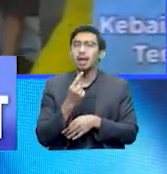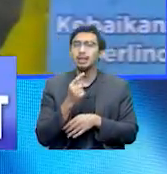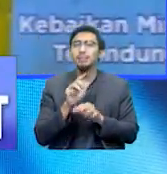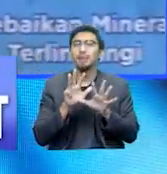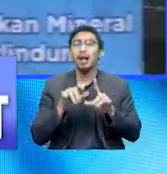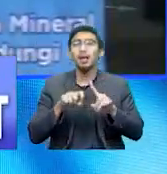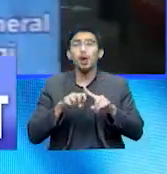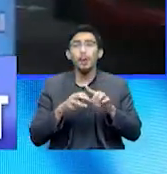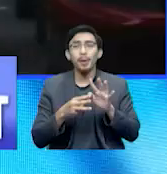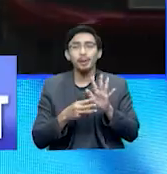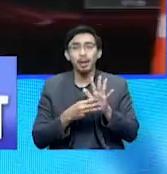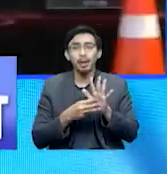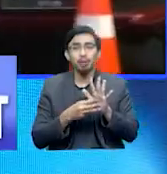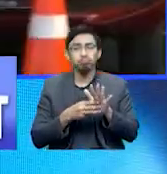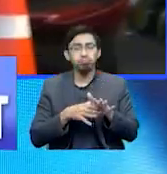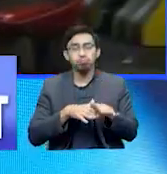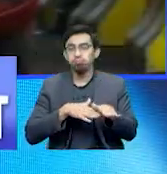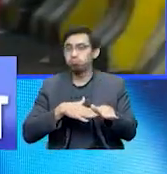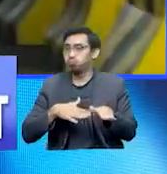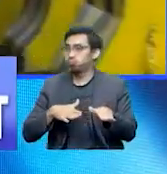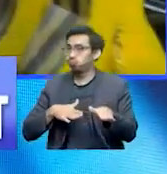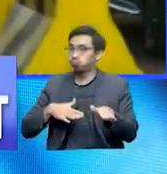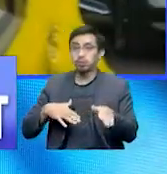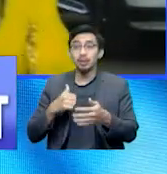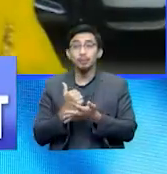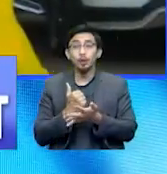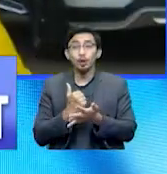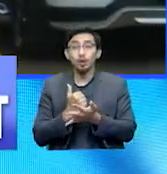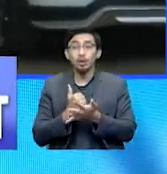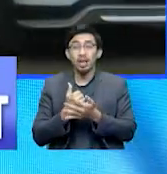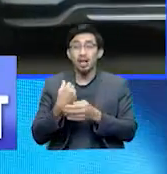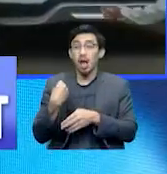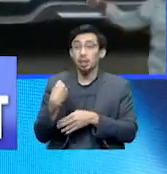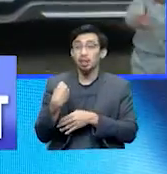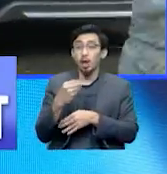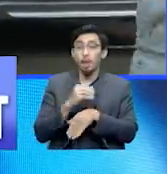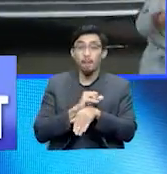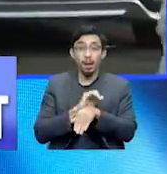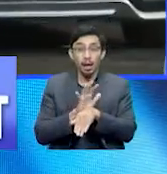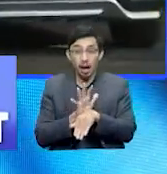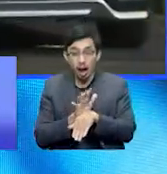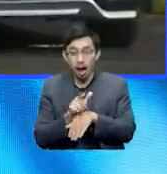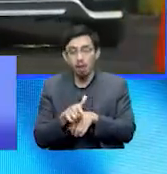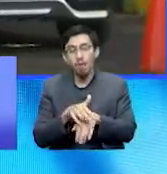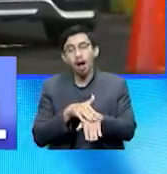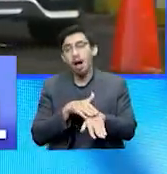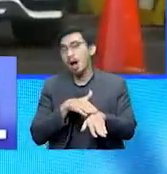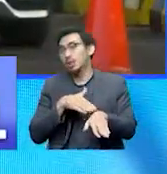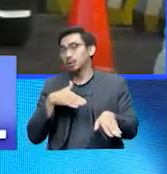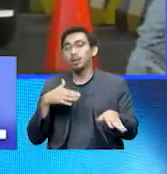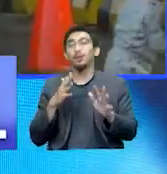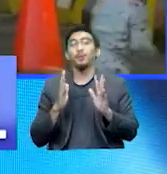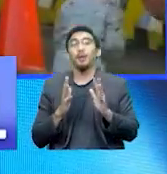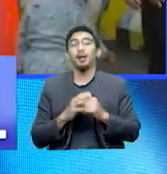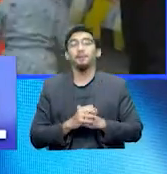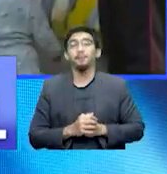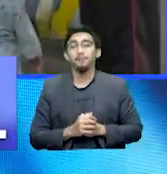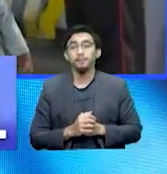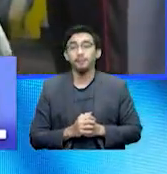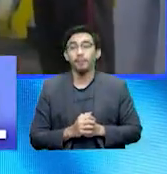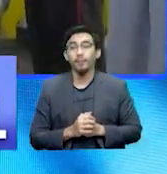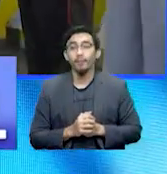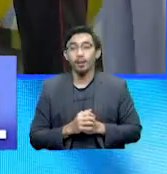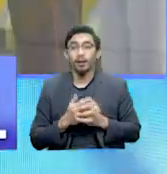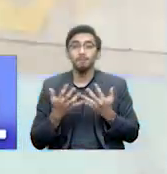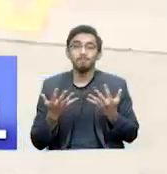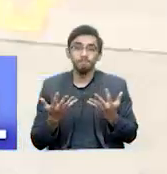bahkan sebelum memasuki pintu keluar tol Merak ini juga sudah terjadi kemacetan yang sehingga ini juga mengakibatkan adanya antrian yang